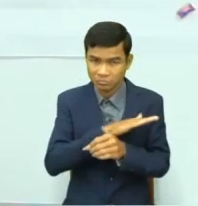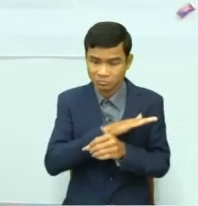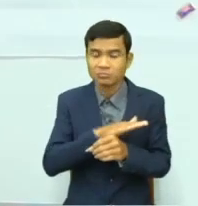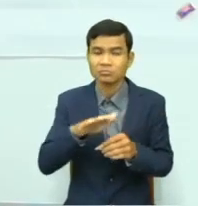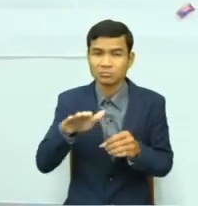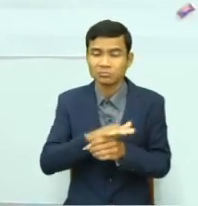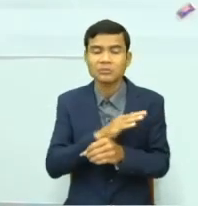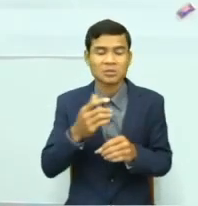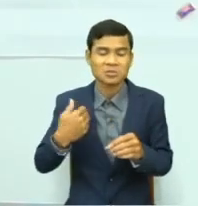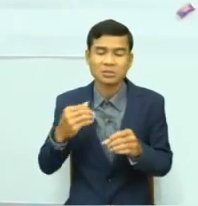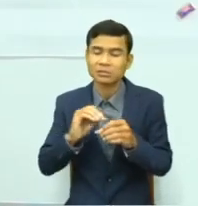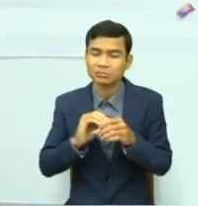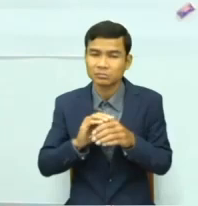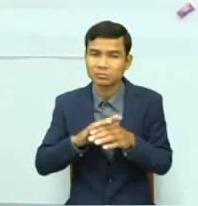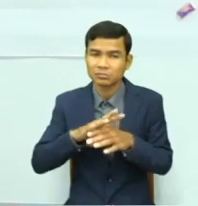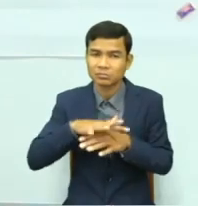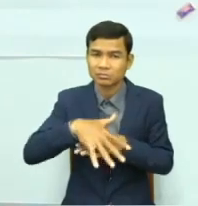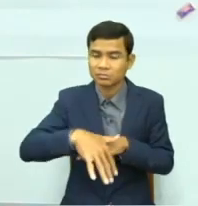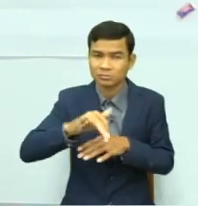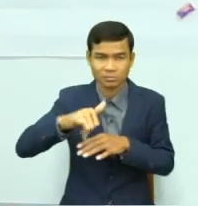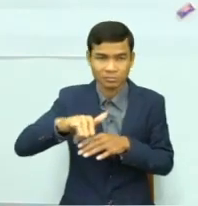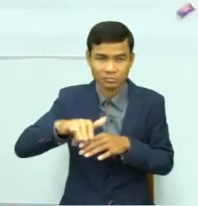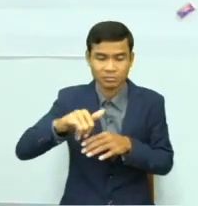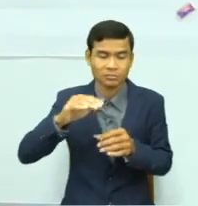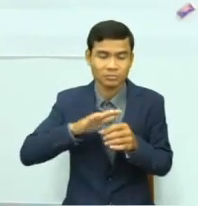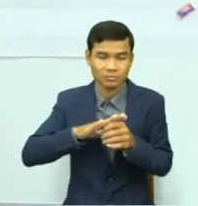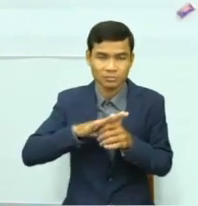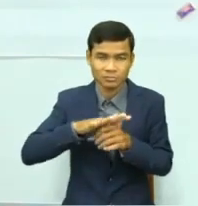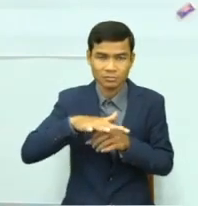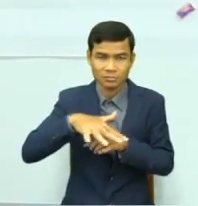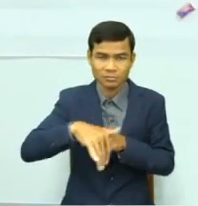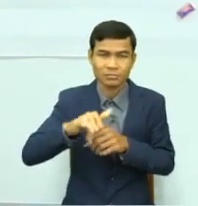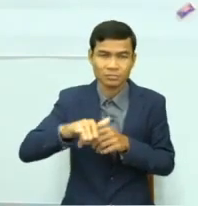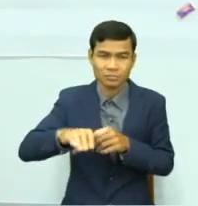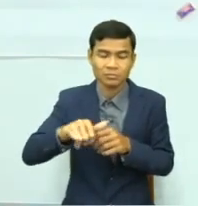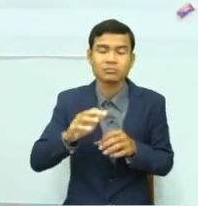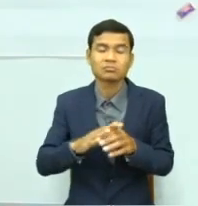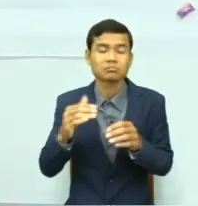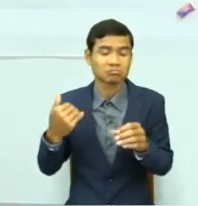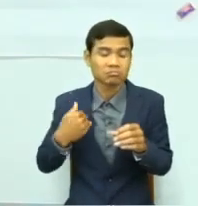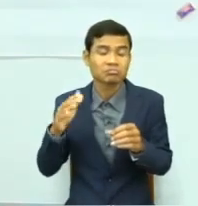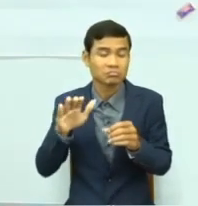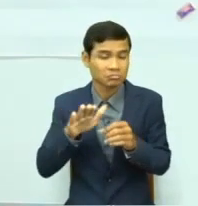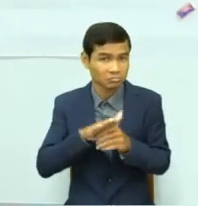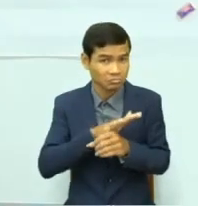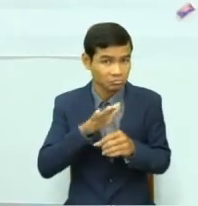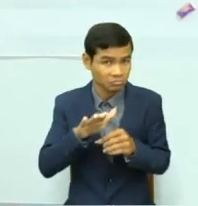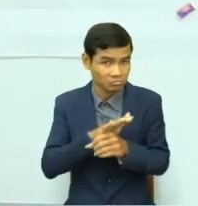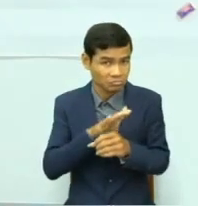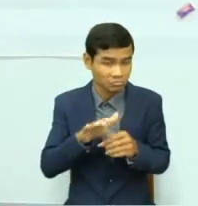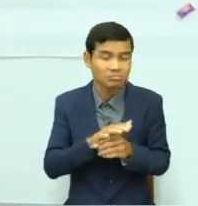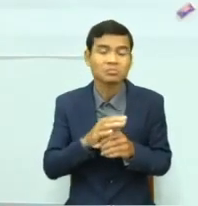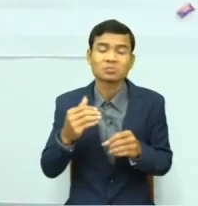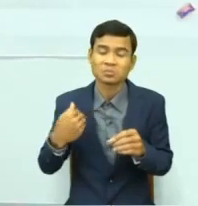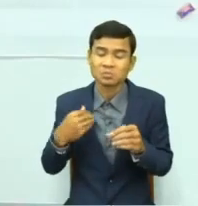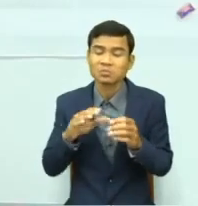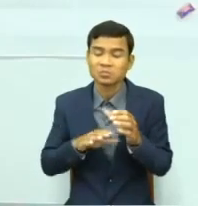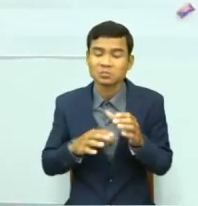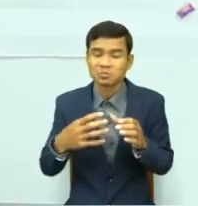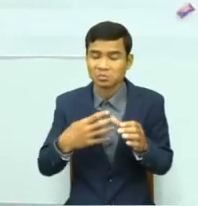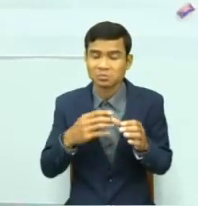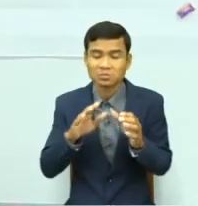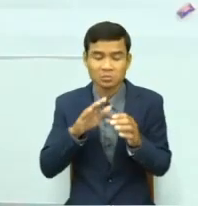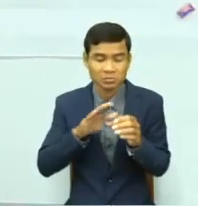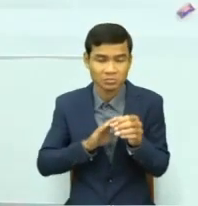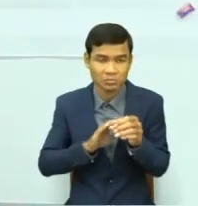được toàn hìa tranh màu tề cha nâng hai cái hai tháp bình priệp là con cứ miền tháp bình rồi có trắng trắng hìa